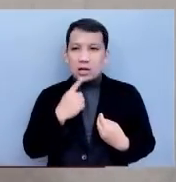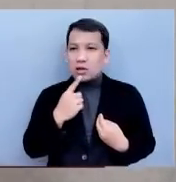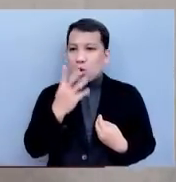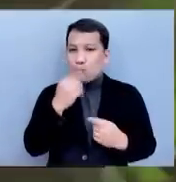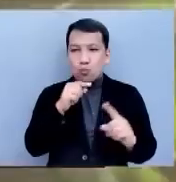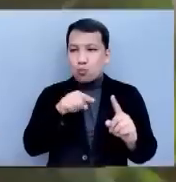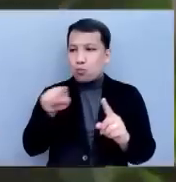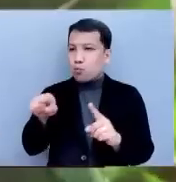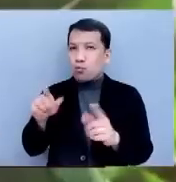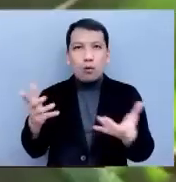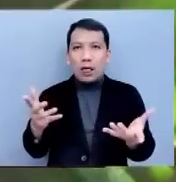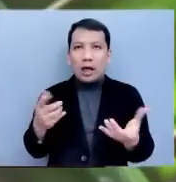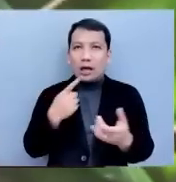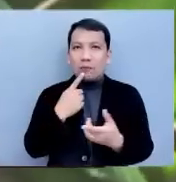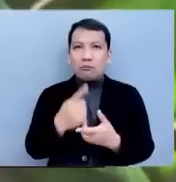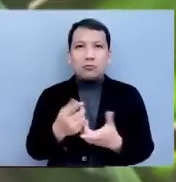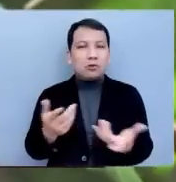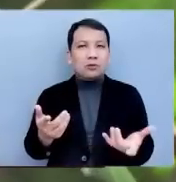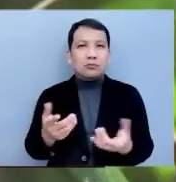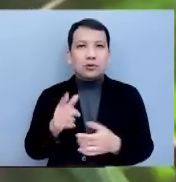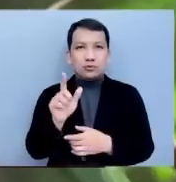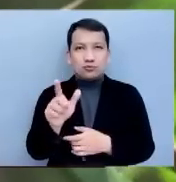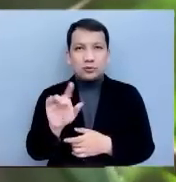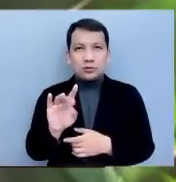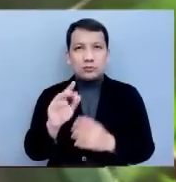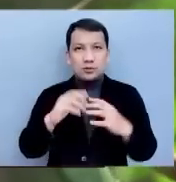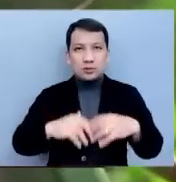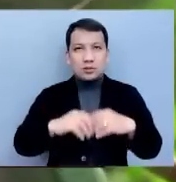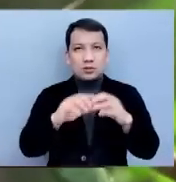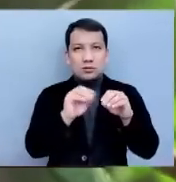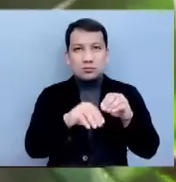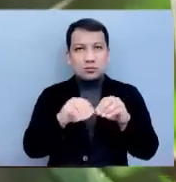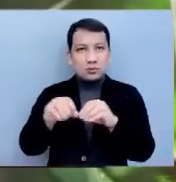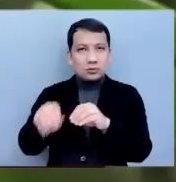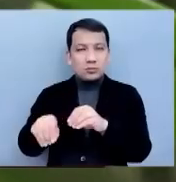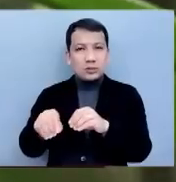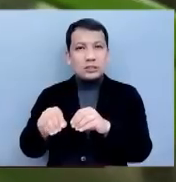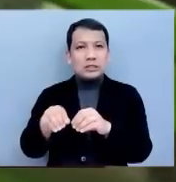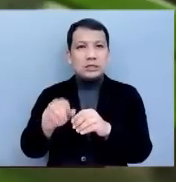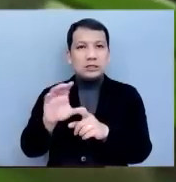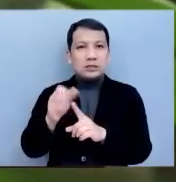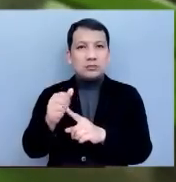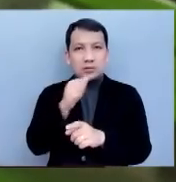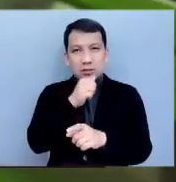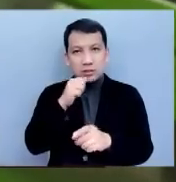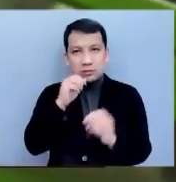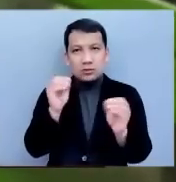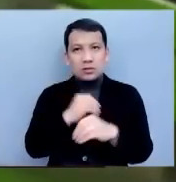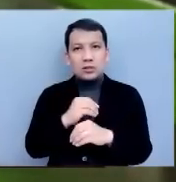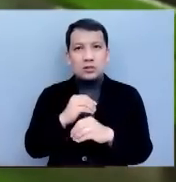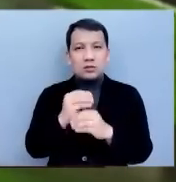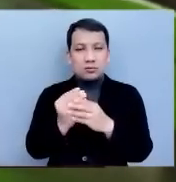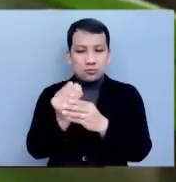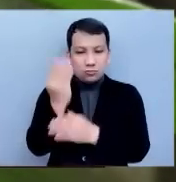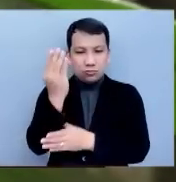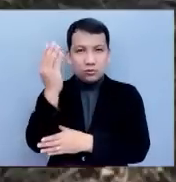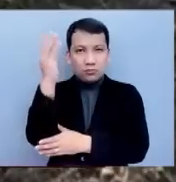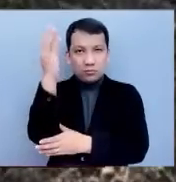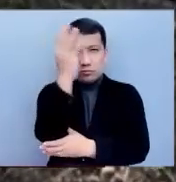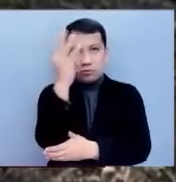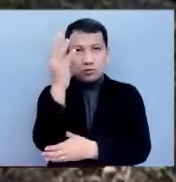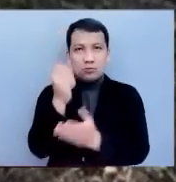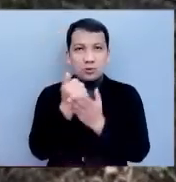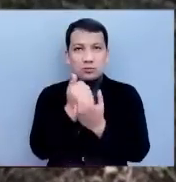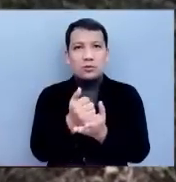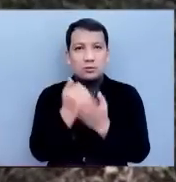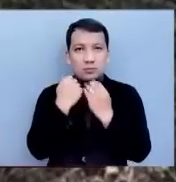gawa. Taong 2018, itinanim ng City Veterinary and Agriculture Office ang mga nasabing puno para makatulong na